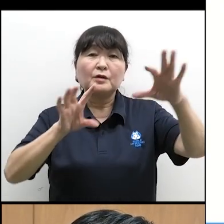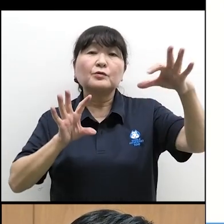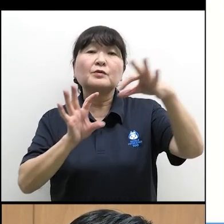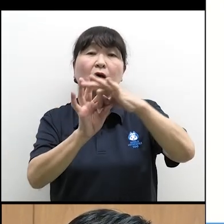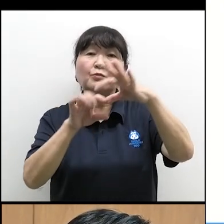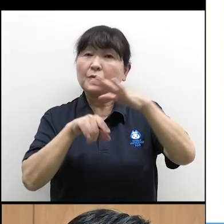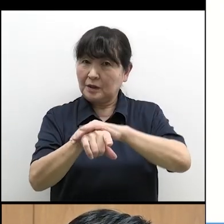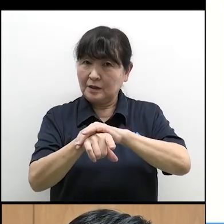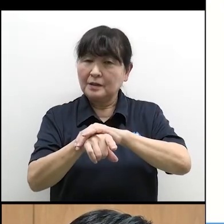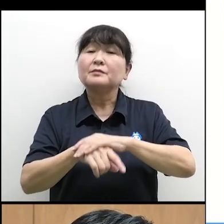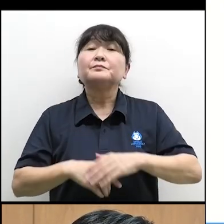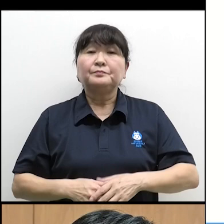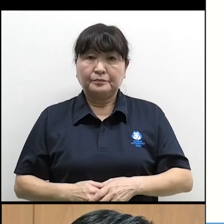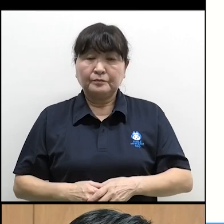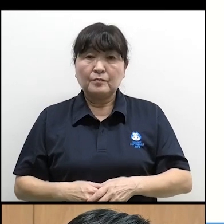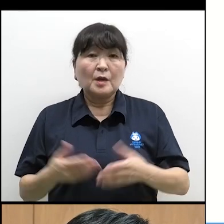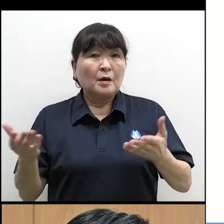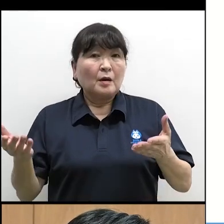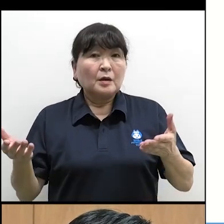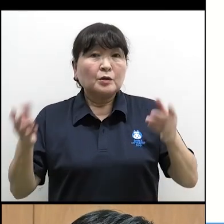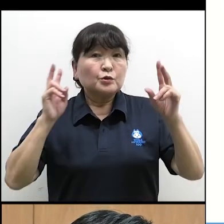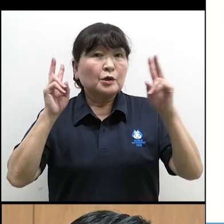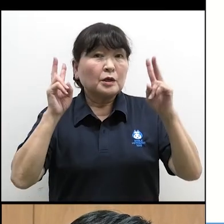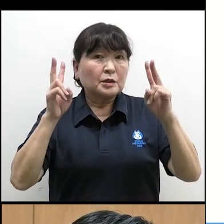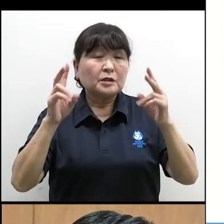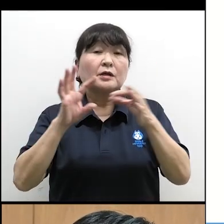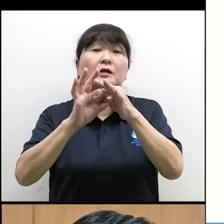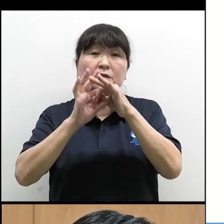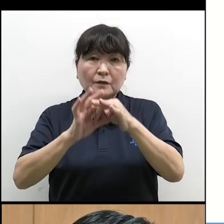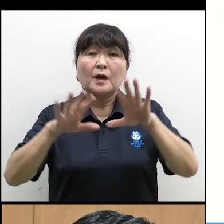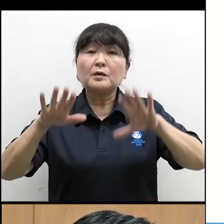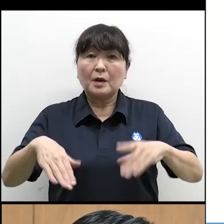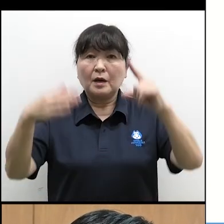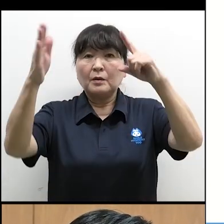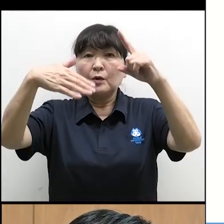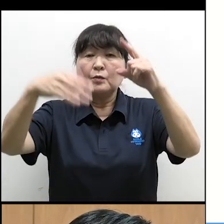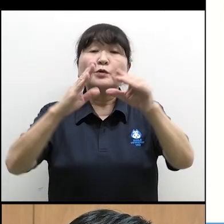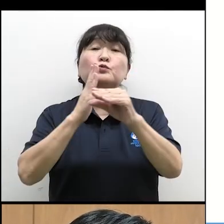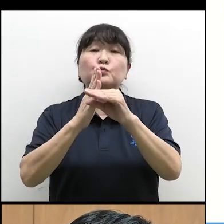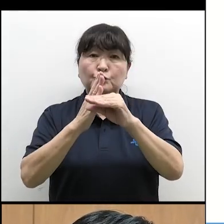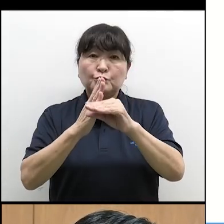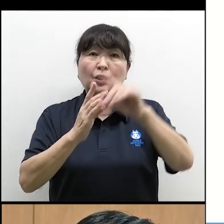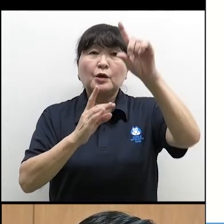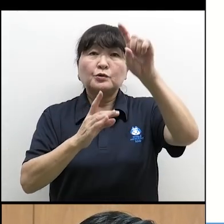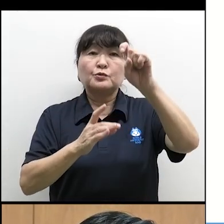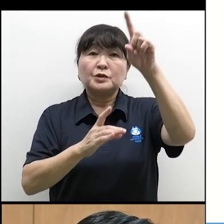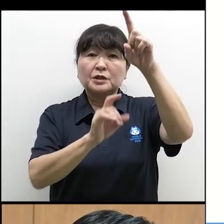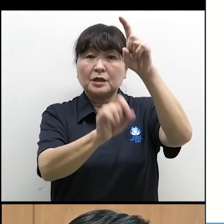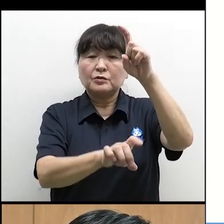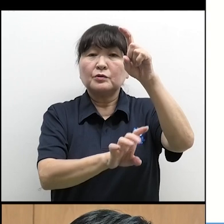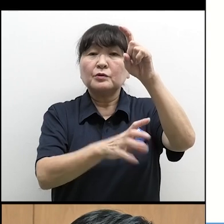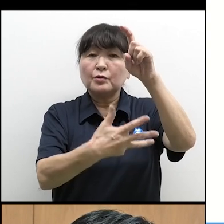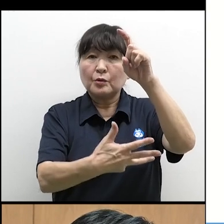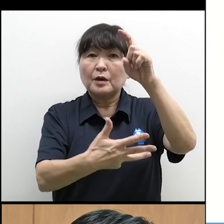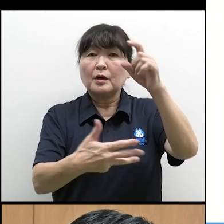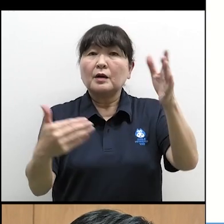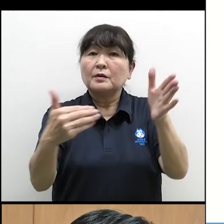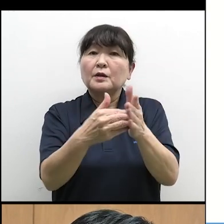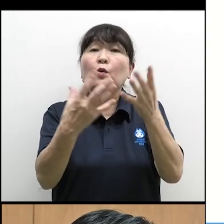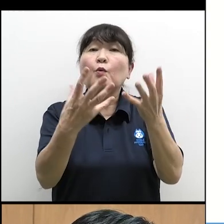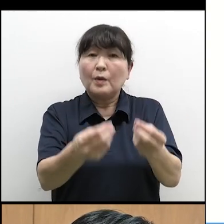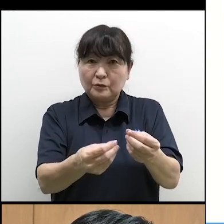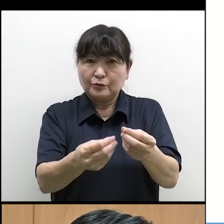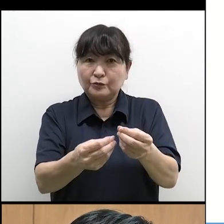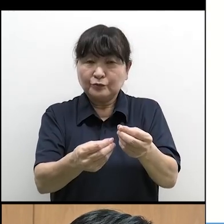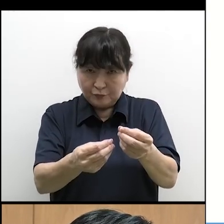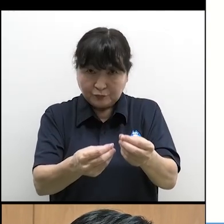者についてはすでに募集を始めておりまして、11月8日が資格審査の受付締め切り、12月23